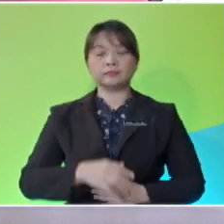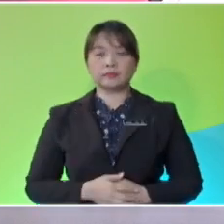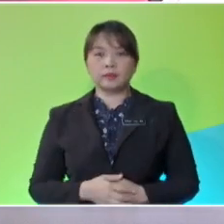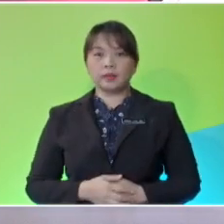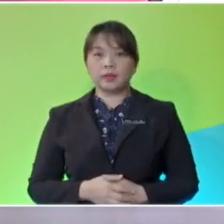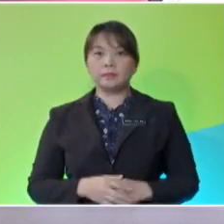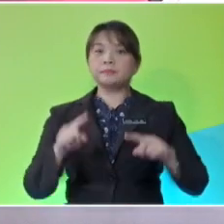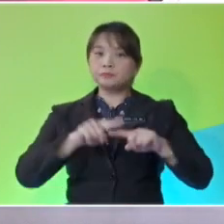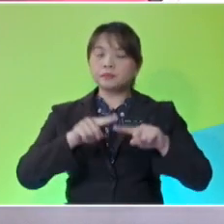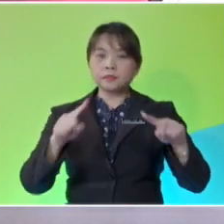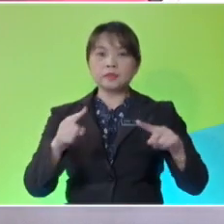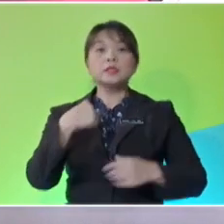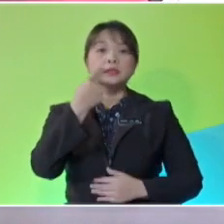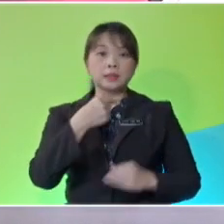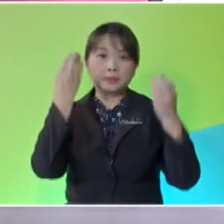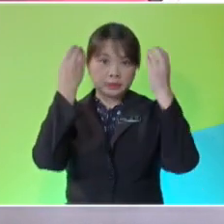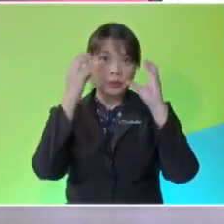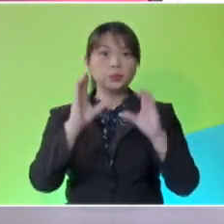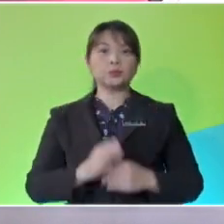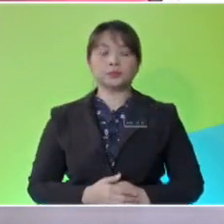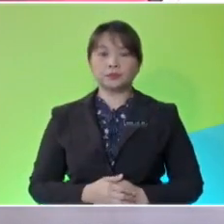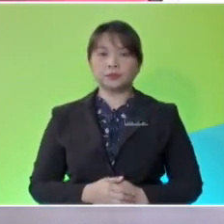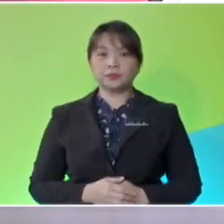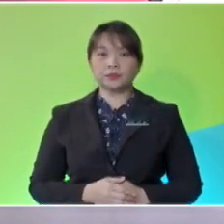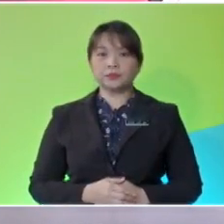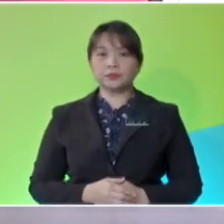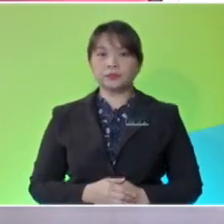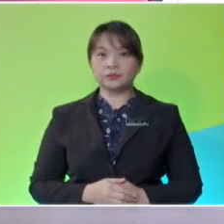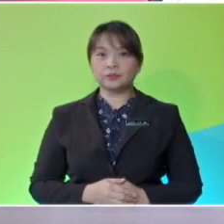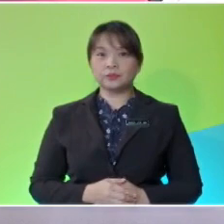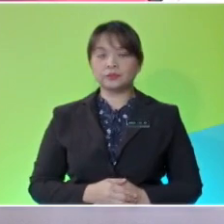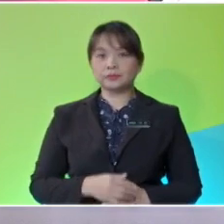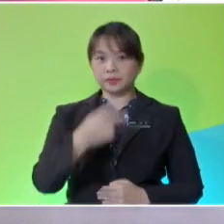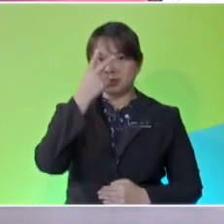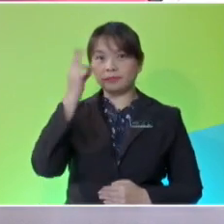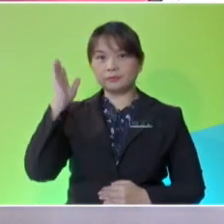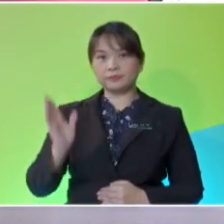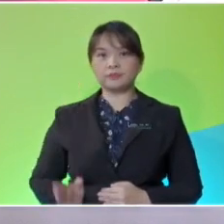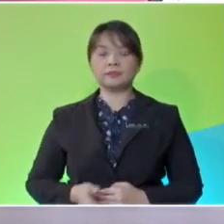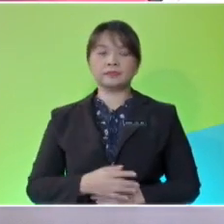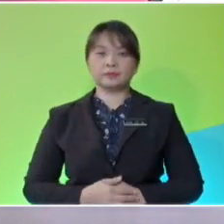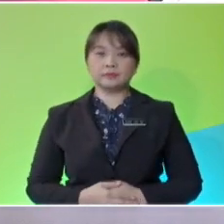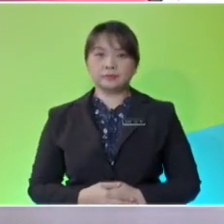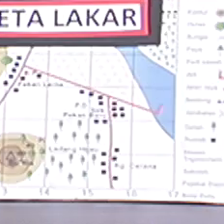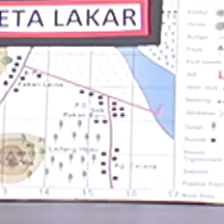tapi agak-agak siape guru penyampaian untuk hari ini Zoom kita saksikan